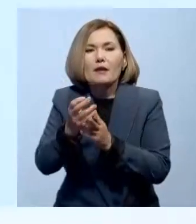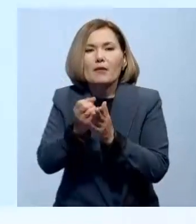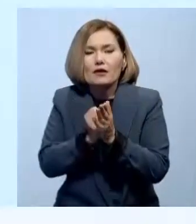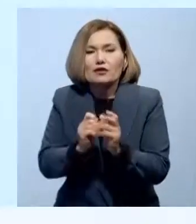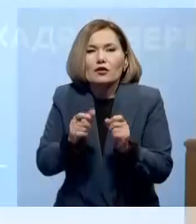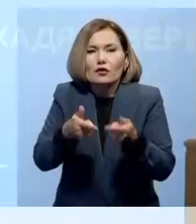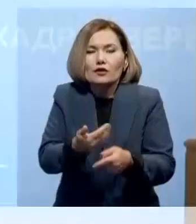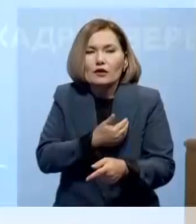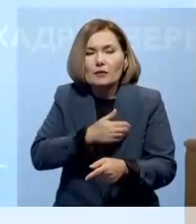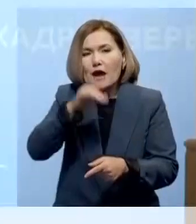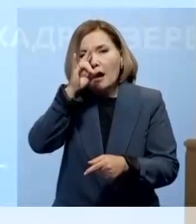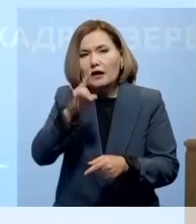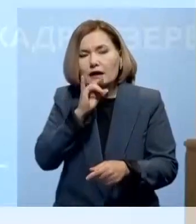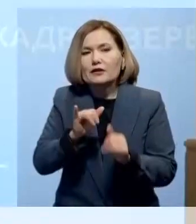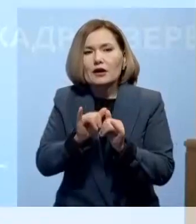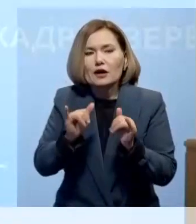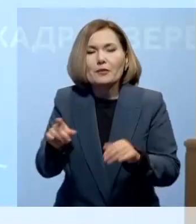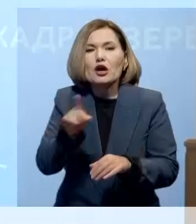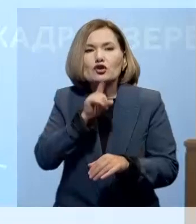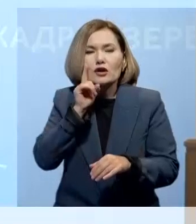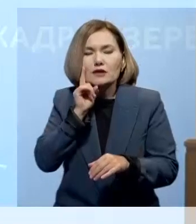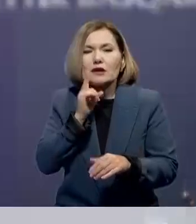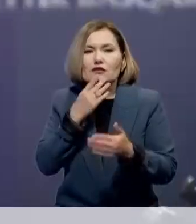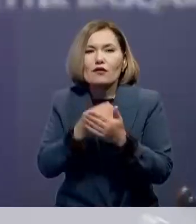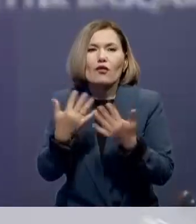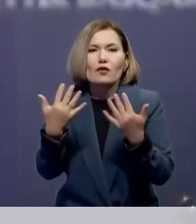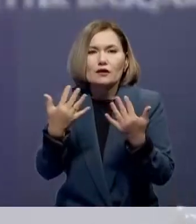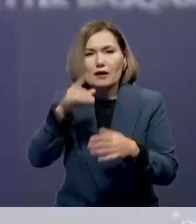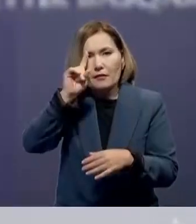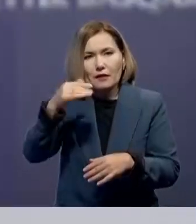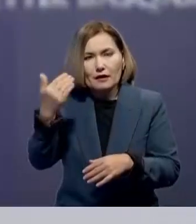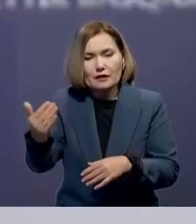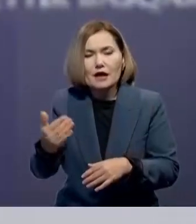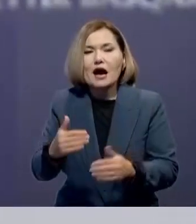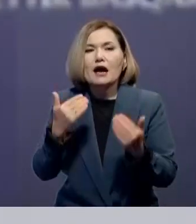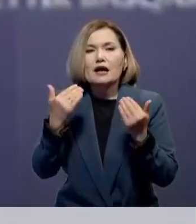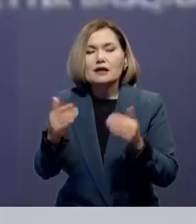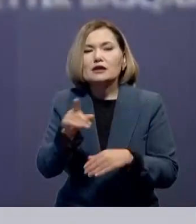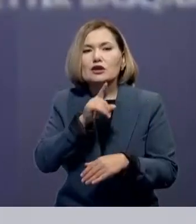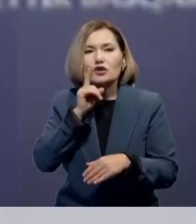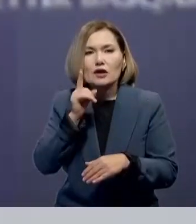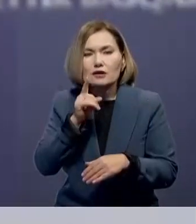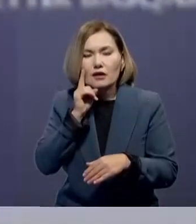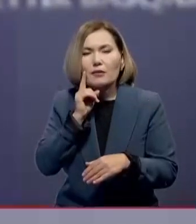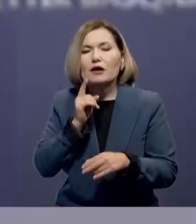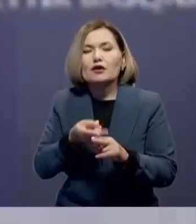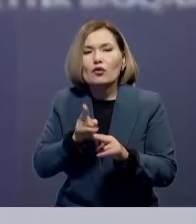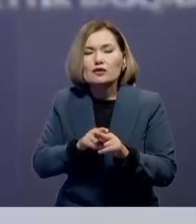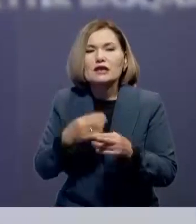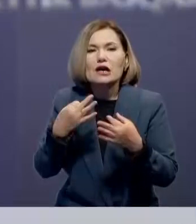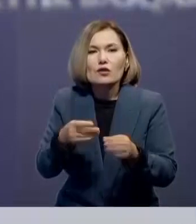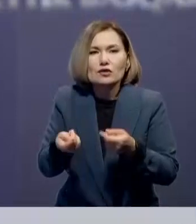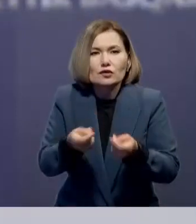үміткерлердің бірі. Ол Қазақстанды дамыту жастардың қолында деп біледі. Қазіргі жастар ол тәуелсіздік аксиоманы ұстанатын жастар деп